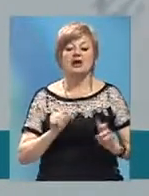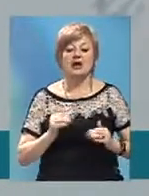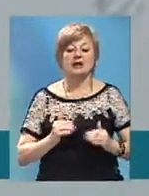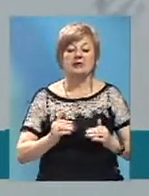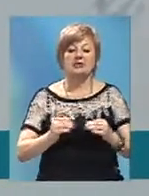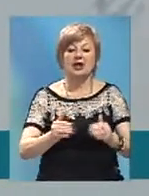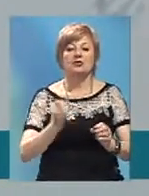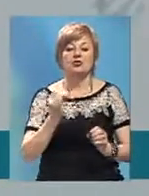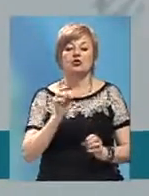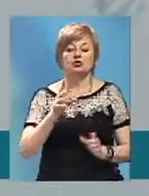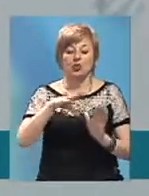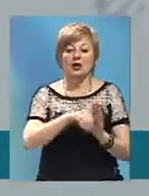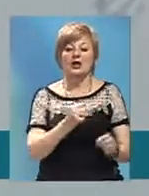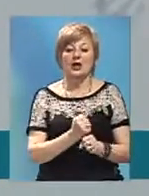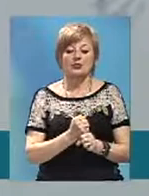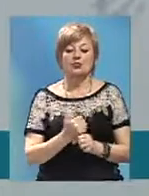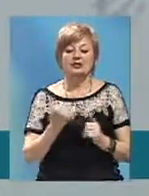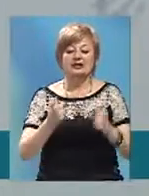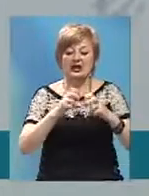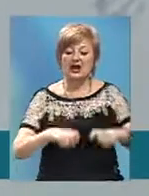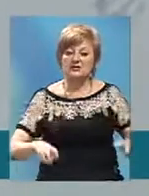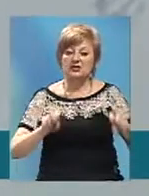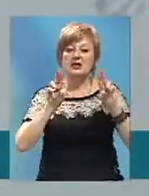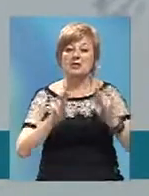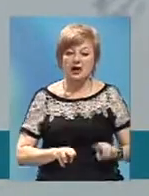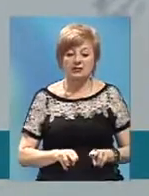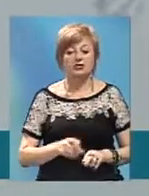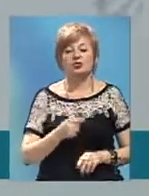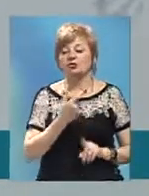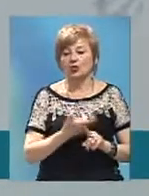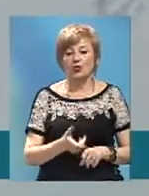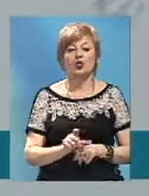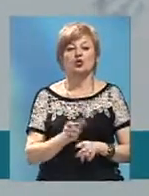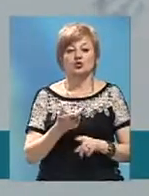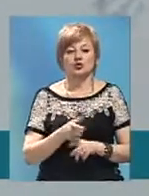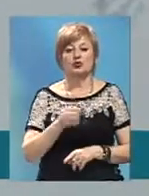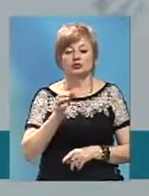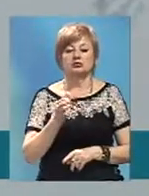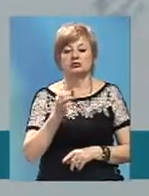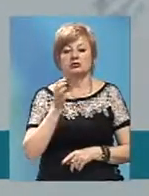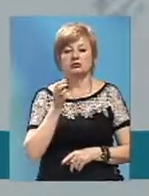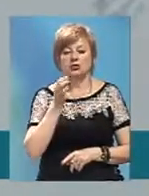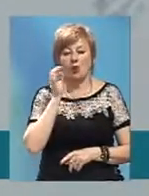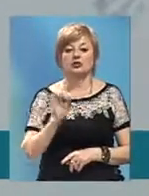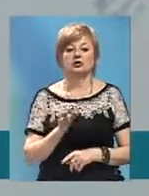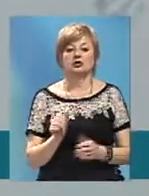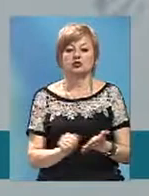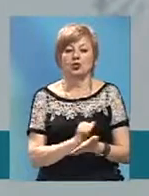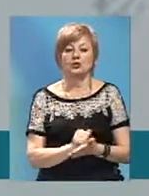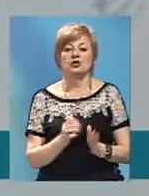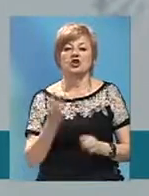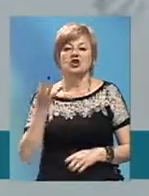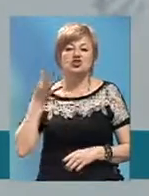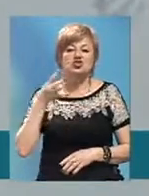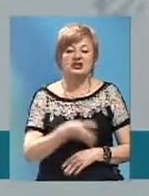саме працює в комітеті над розглядом правок. А правок чимало. Це дуже комплексний документ, більше ніж 4 тисячі